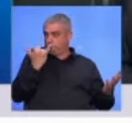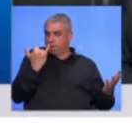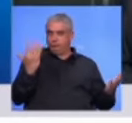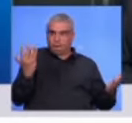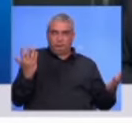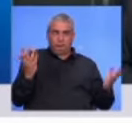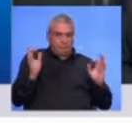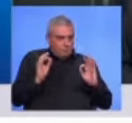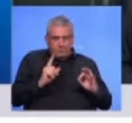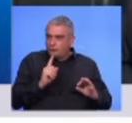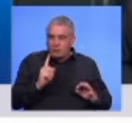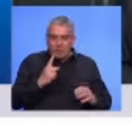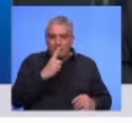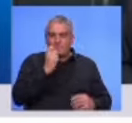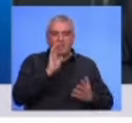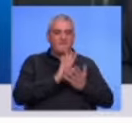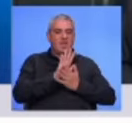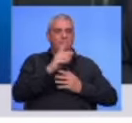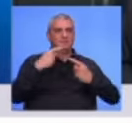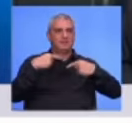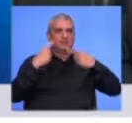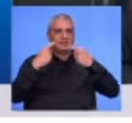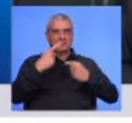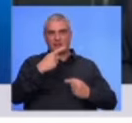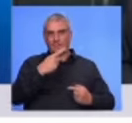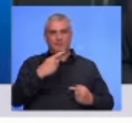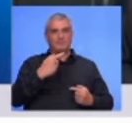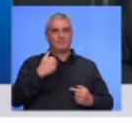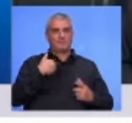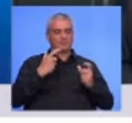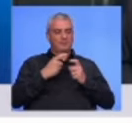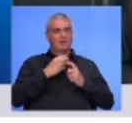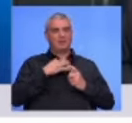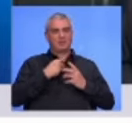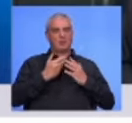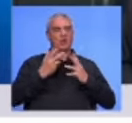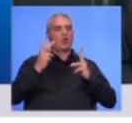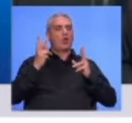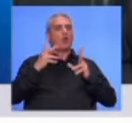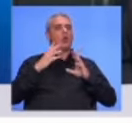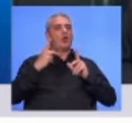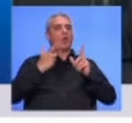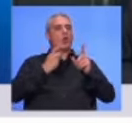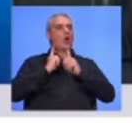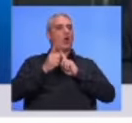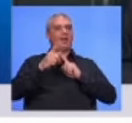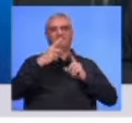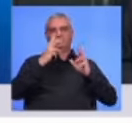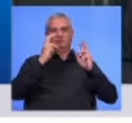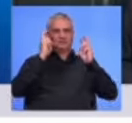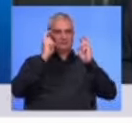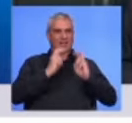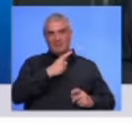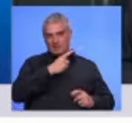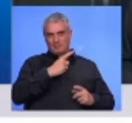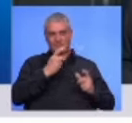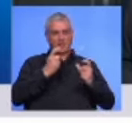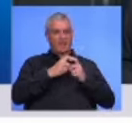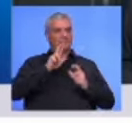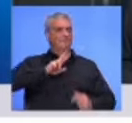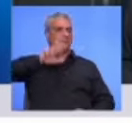ממש לא. 115 ימים ביחידה בעורב צנחנים, בגצר 6226 בחטיבה